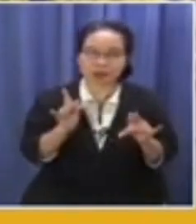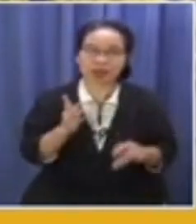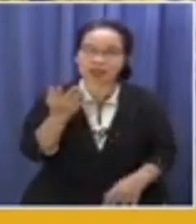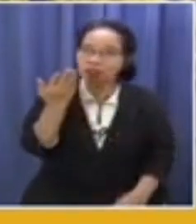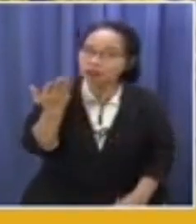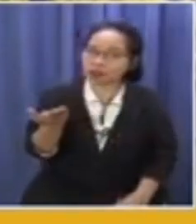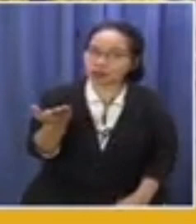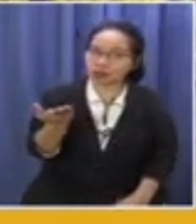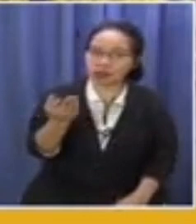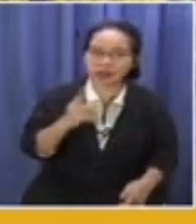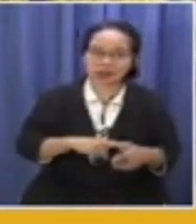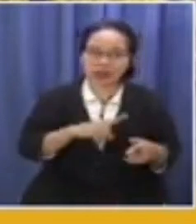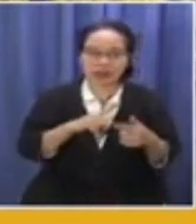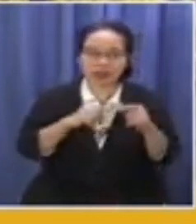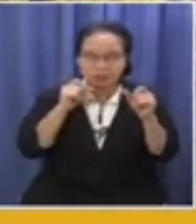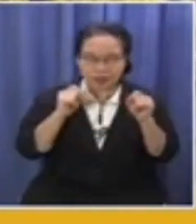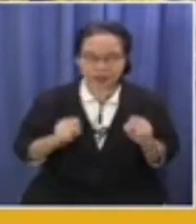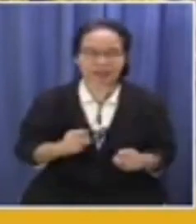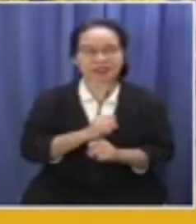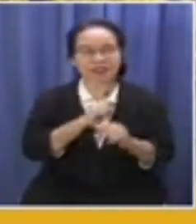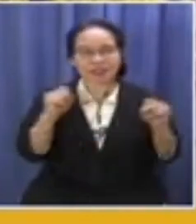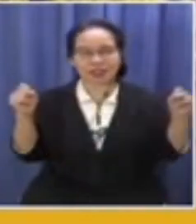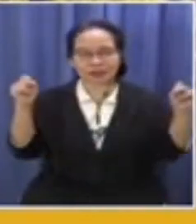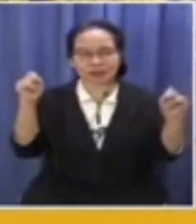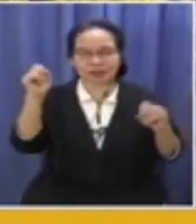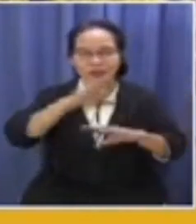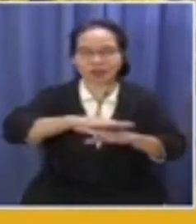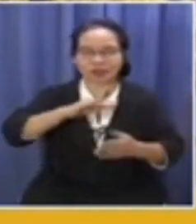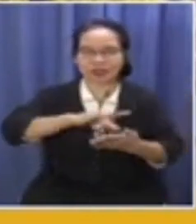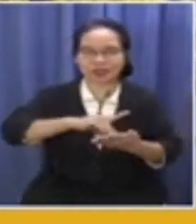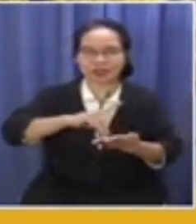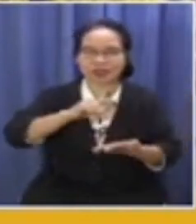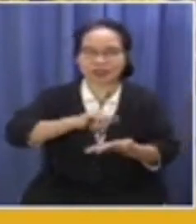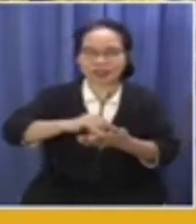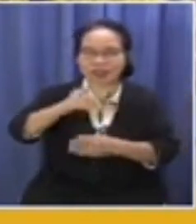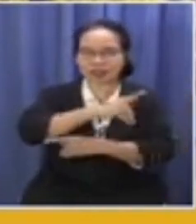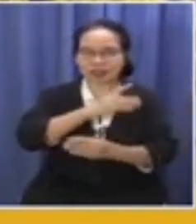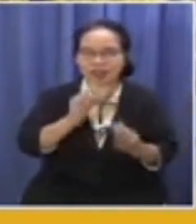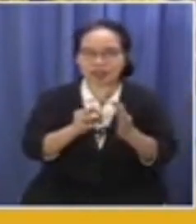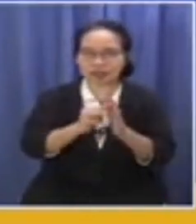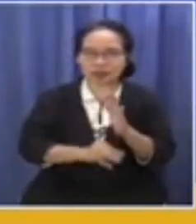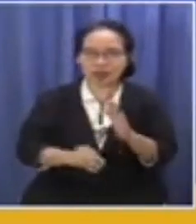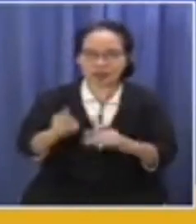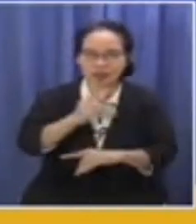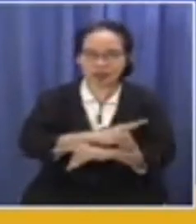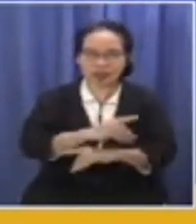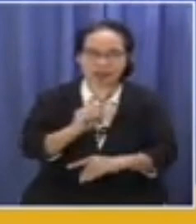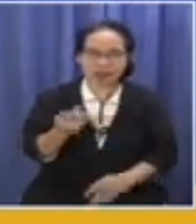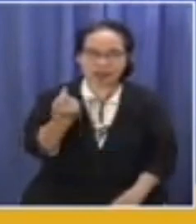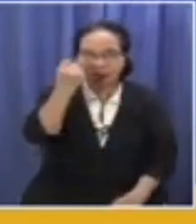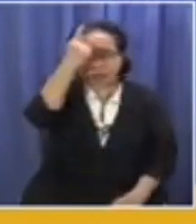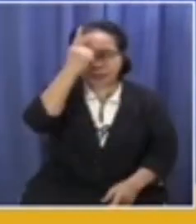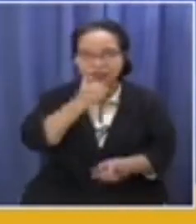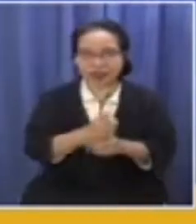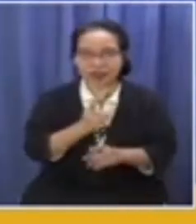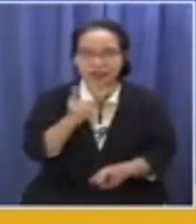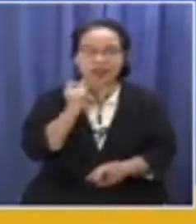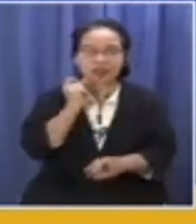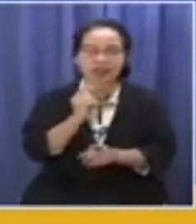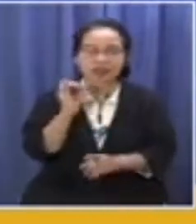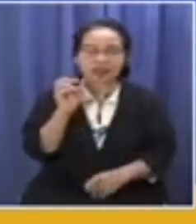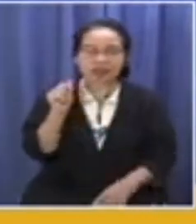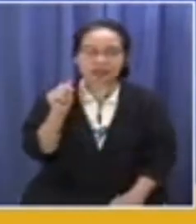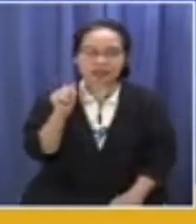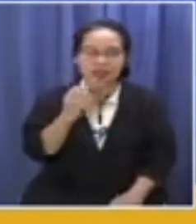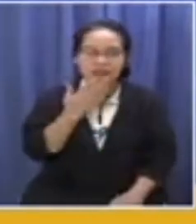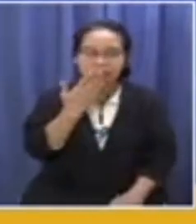SAO Ayon mai kang makaligtas sa araw ng paghuhukom Naintindihan mo po kapatid na Juliana